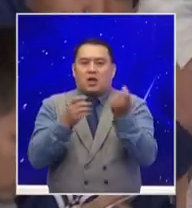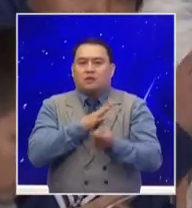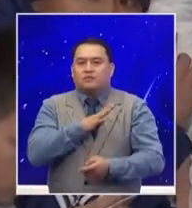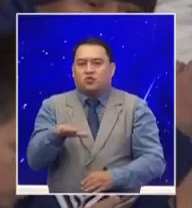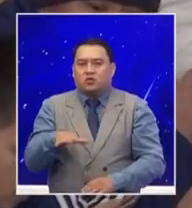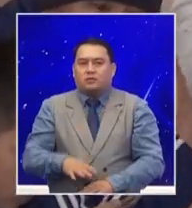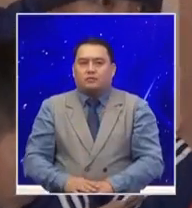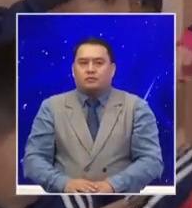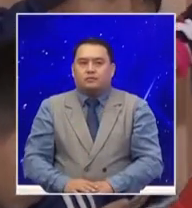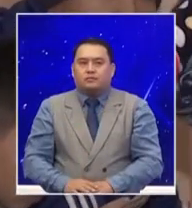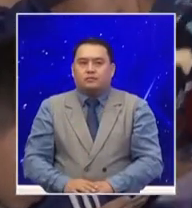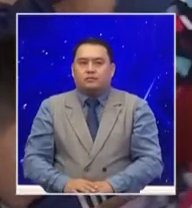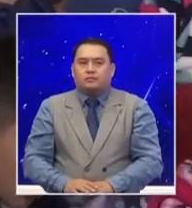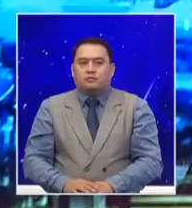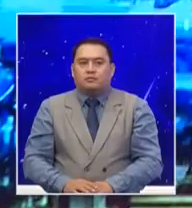озвучили.